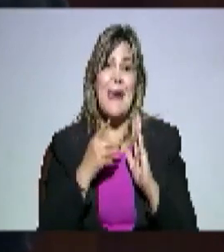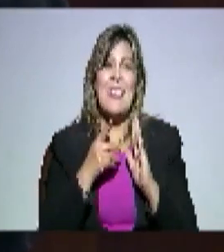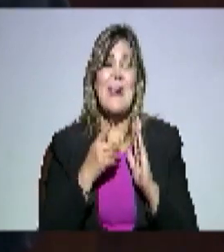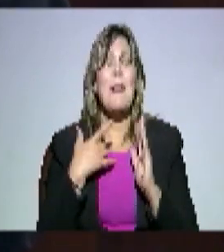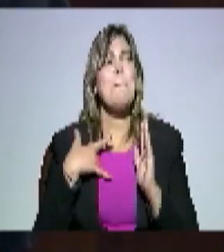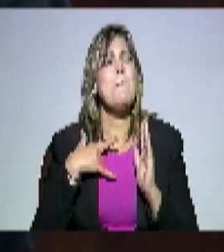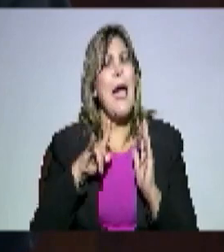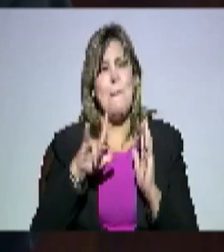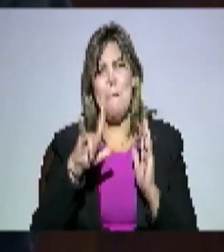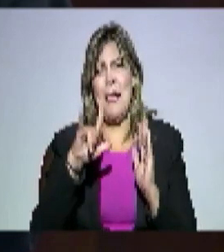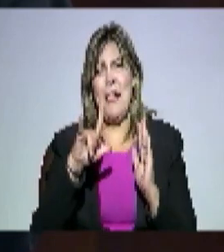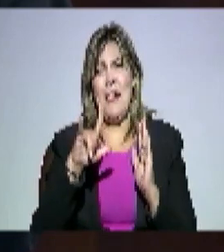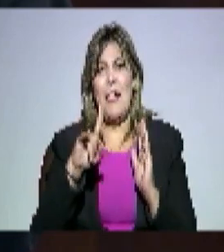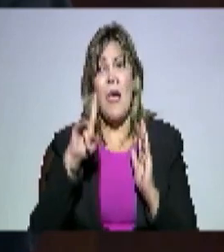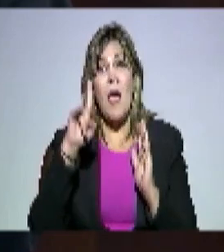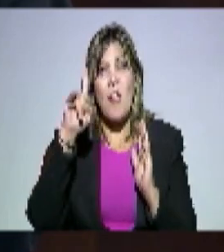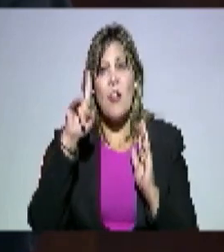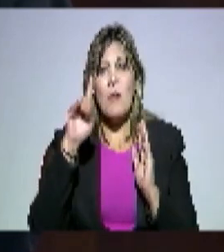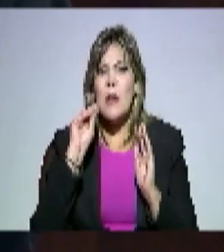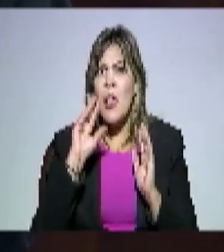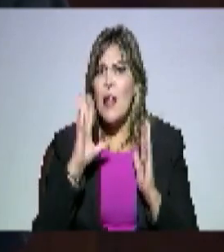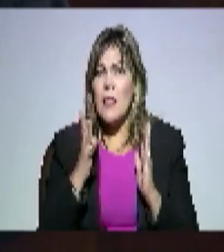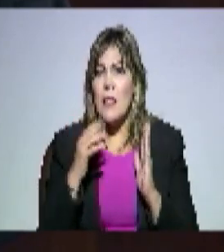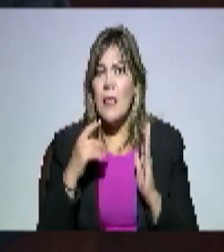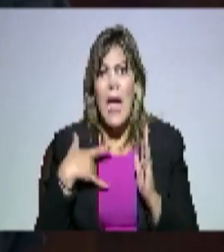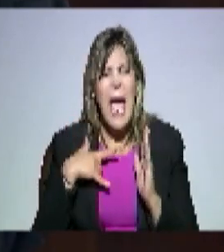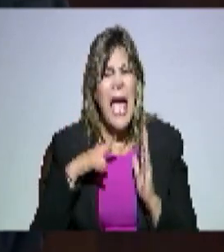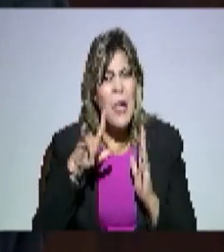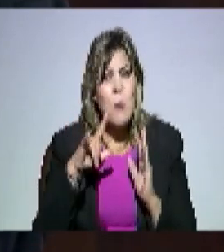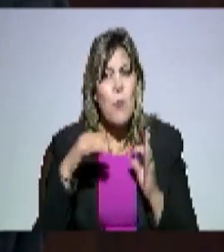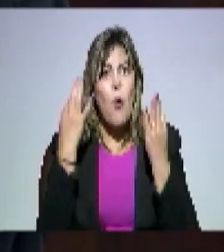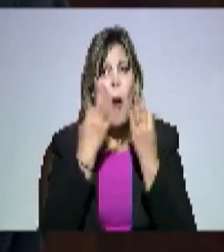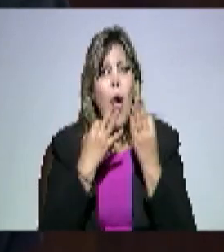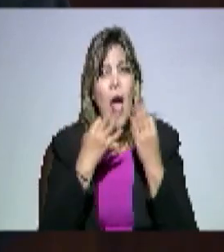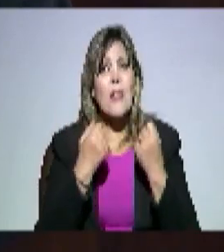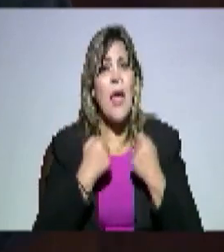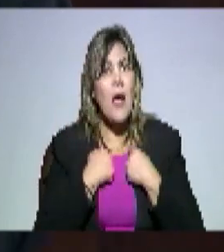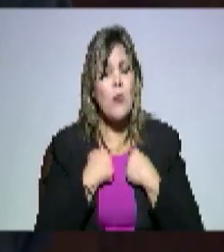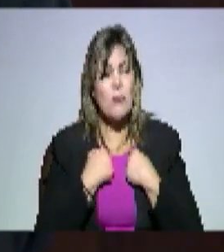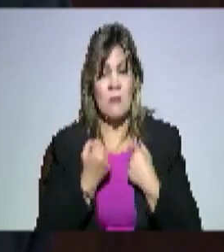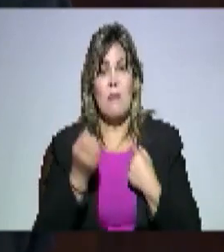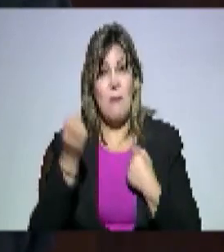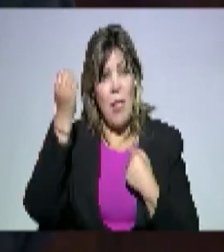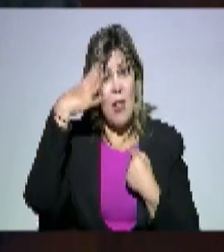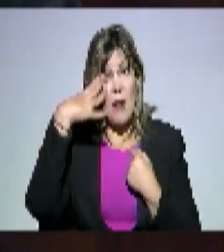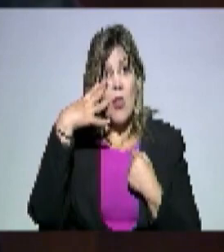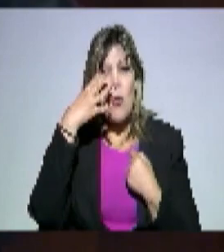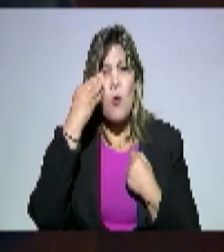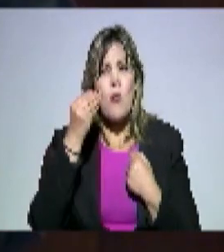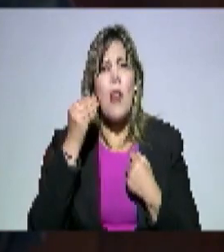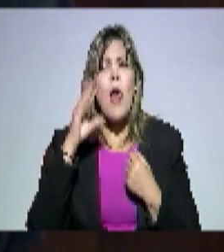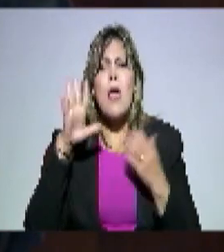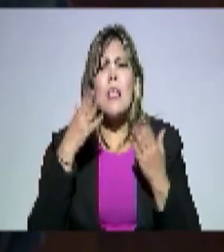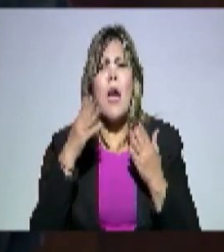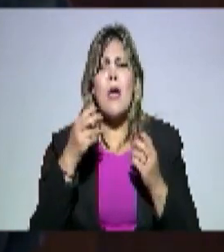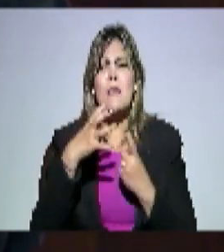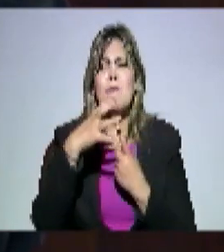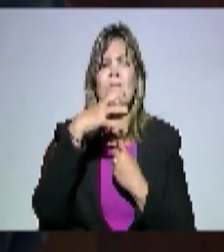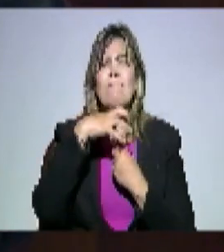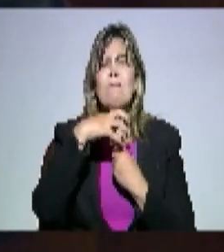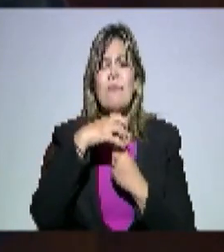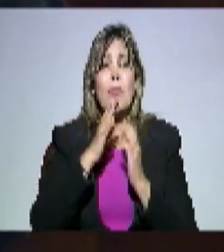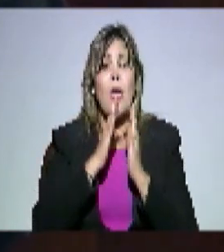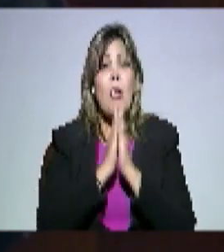المحبه وربنا صعبها قوي قال كده احب اعداءكم باركوا ل عينيكم احسنوا ل مبغضيكم